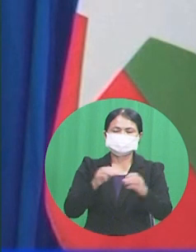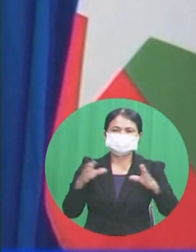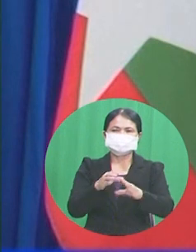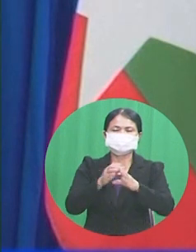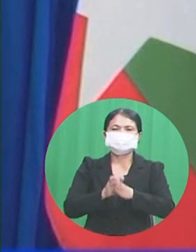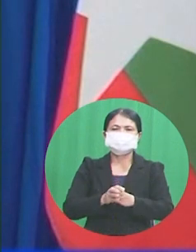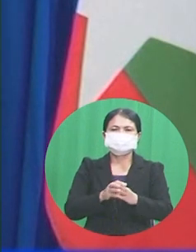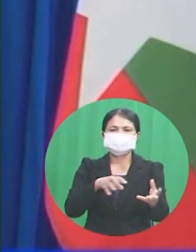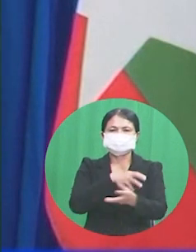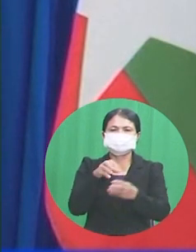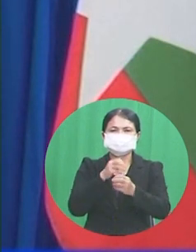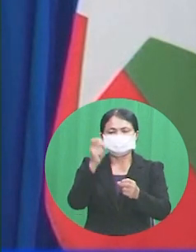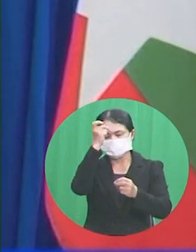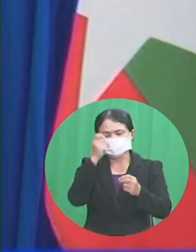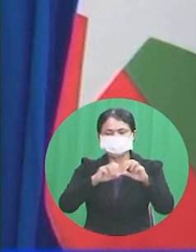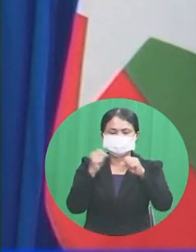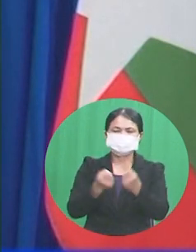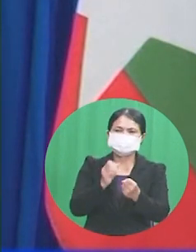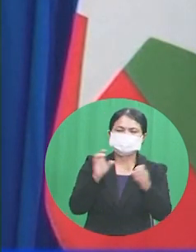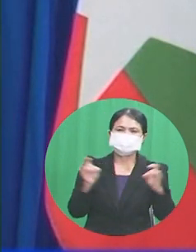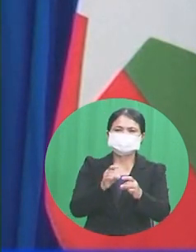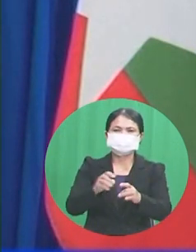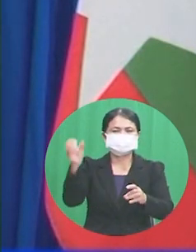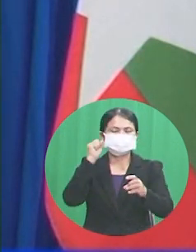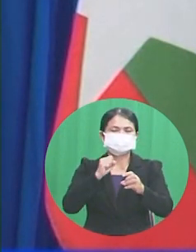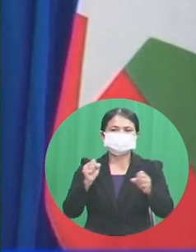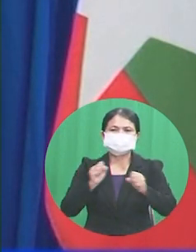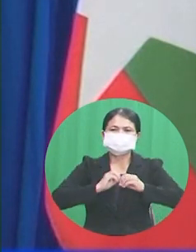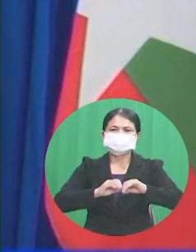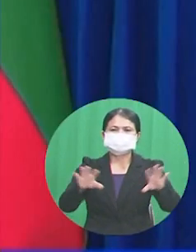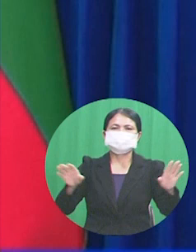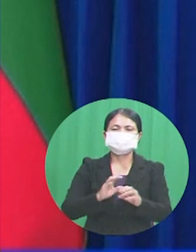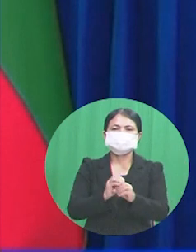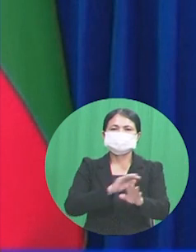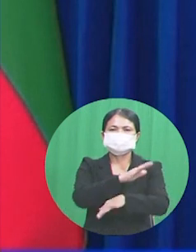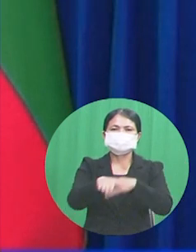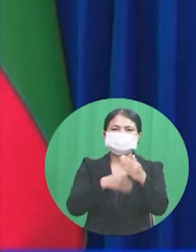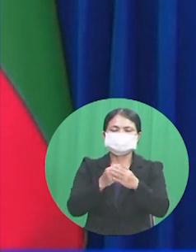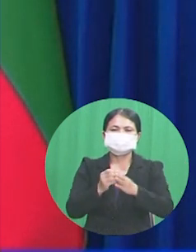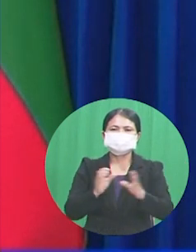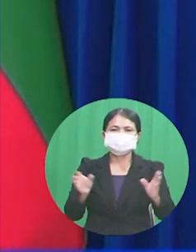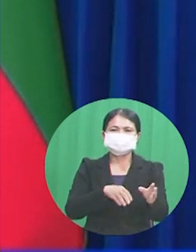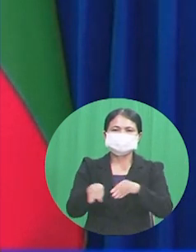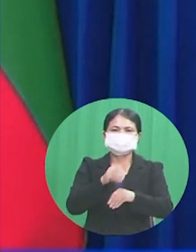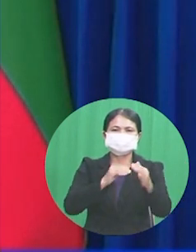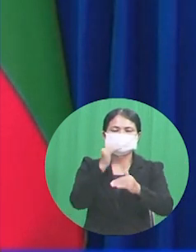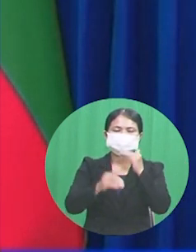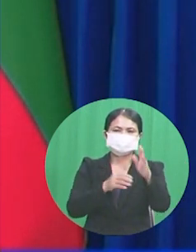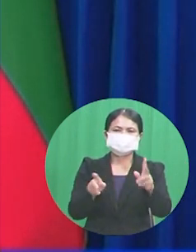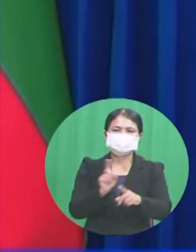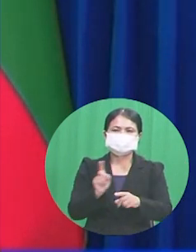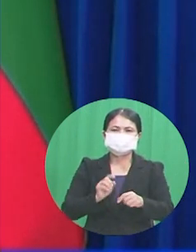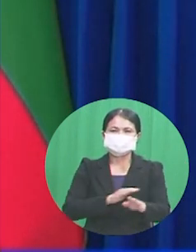អ្នកសមគំនិតនិងអង្គការរបស់ពួកគេនៅតែបដិញ្ញាបំភ្លេចបំផ្លាញចោលទាំងស្រុងជំនួសឲ្យការអភិវឌ្ឍប្រជាធិ